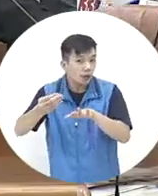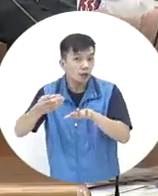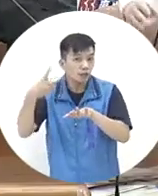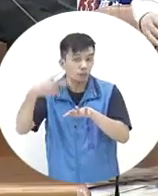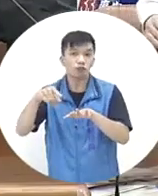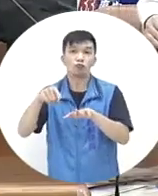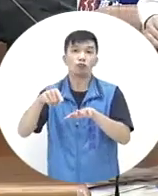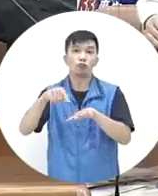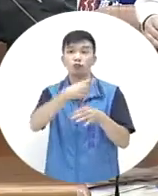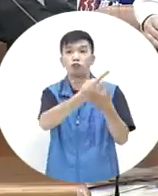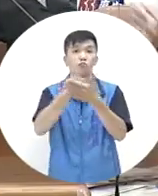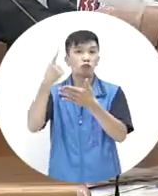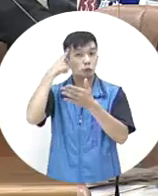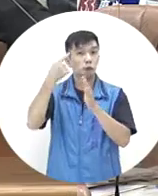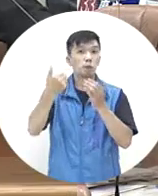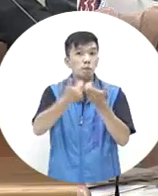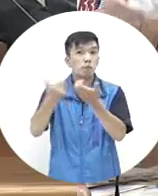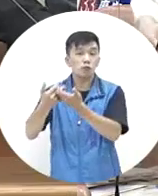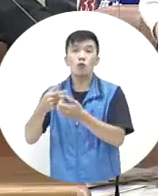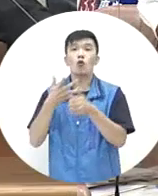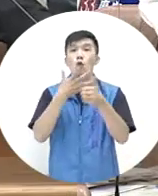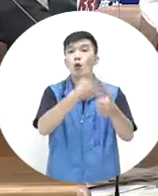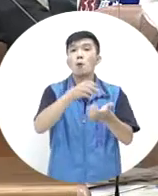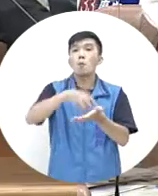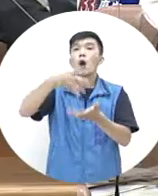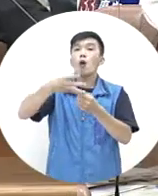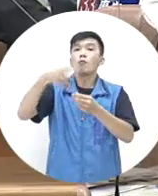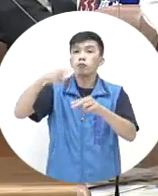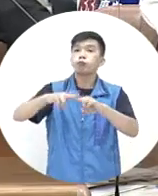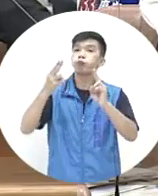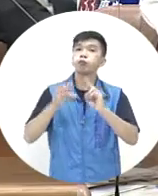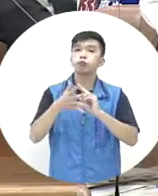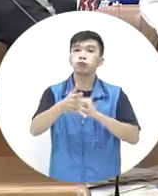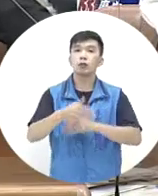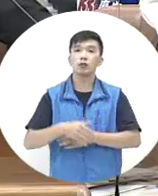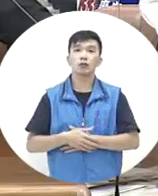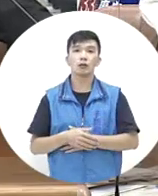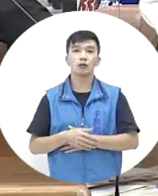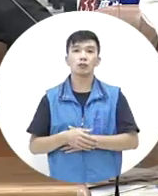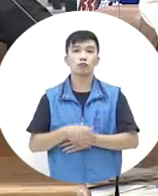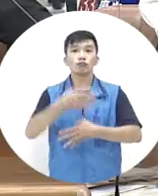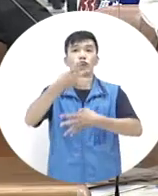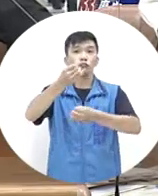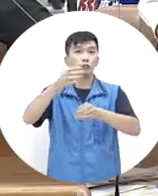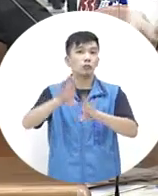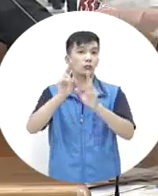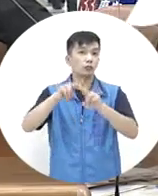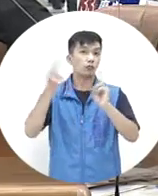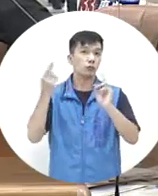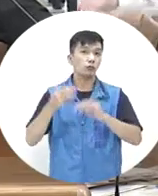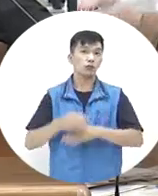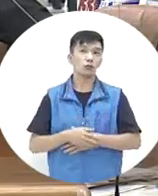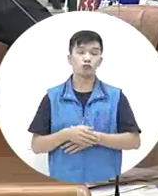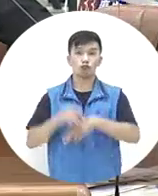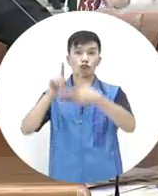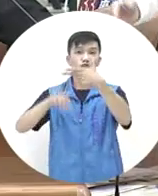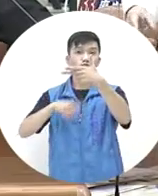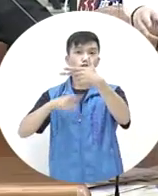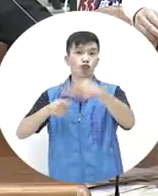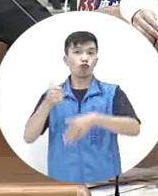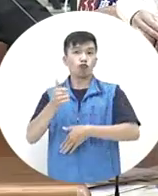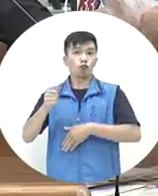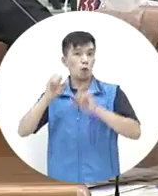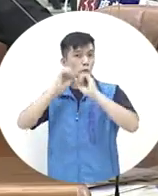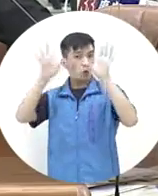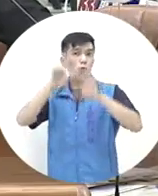那请问你为什么现在要重启核四？ 什么时候要开始重启核四？ 朱立伦已经宣誓他要重启核